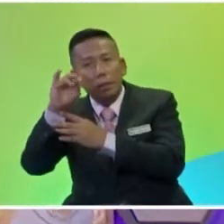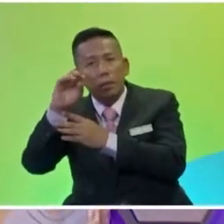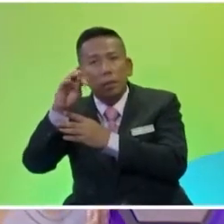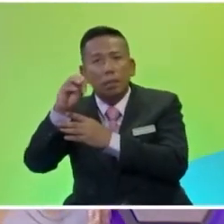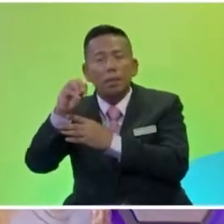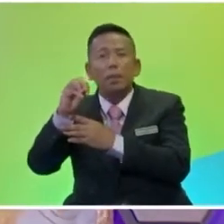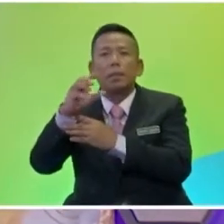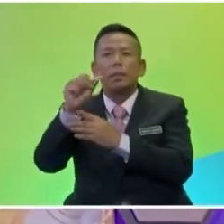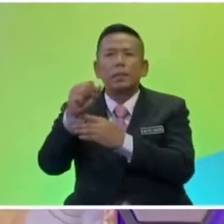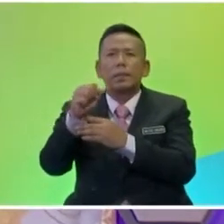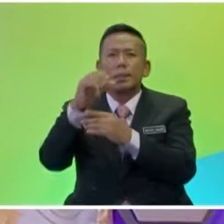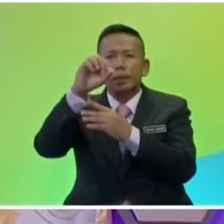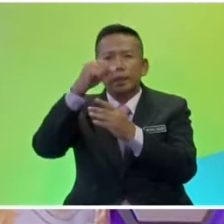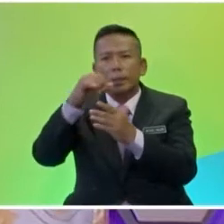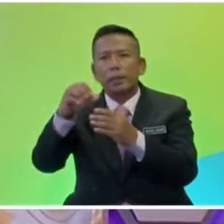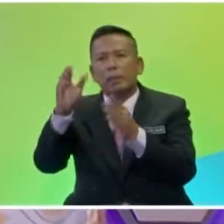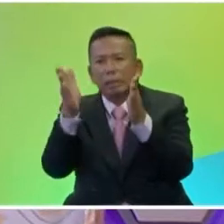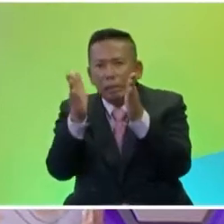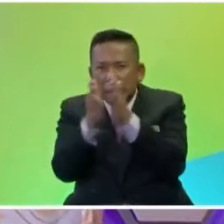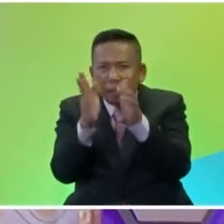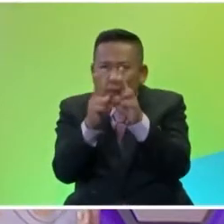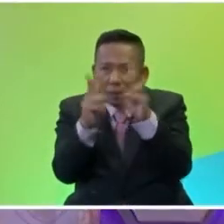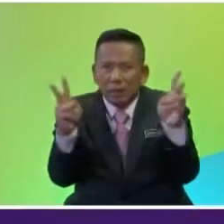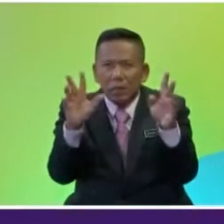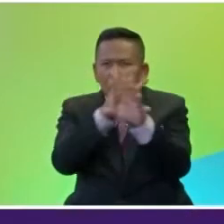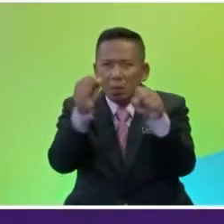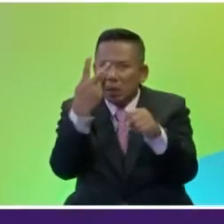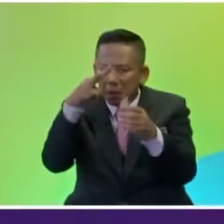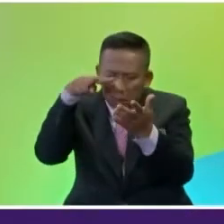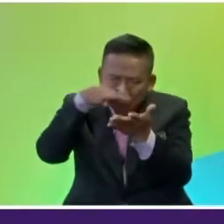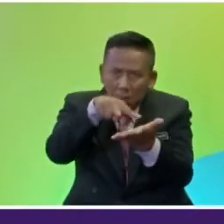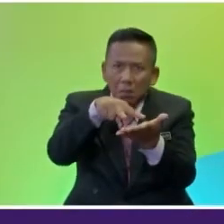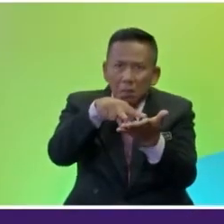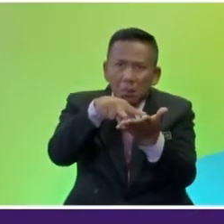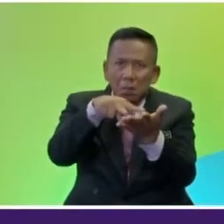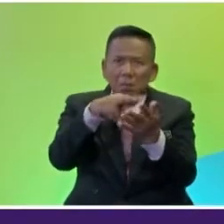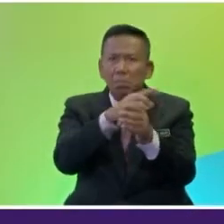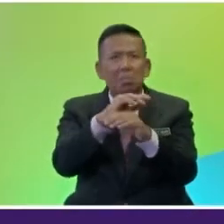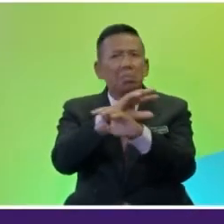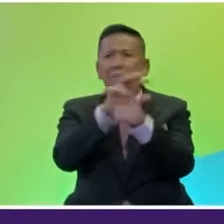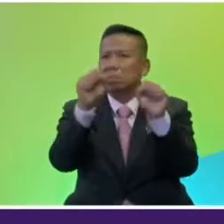seni yang tidak dapat dilihat oleh mata kasar microorganisme